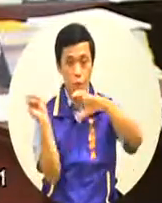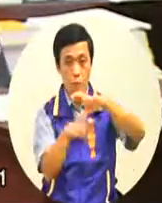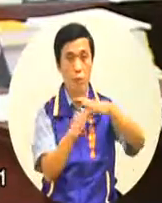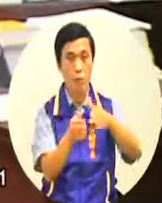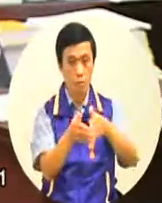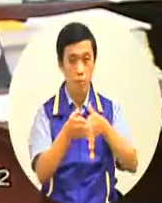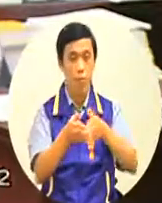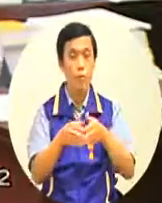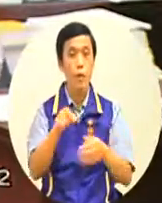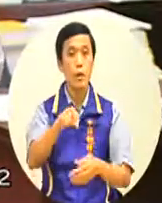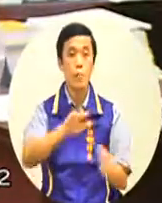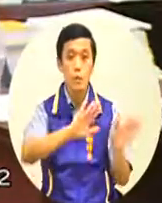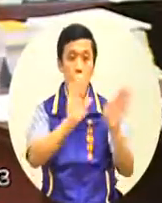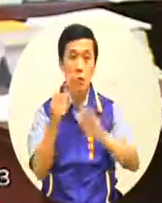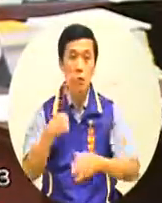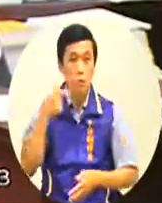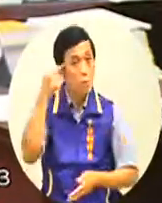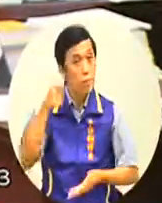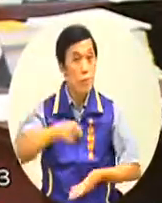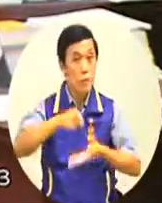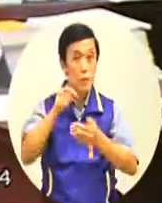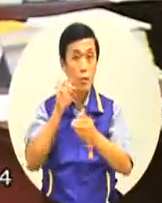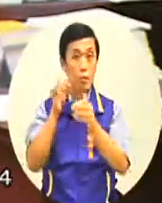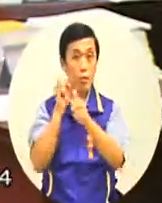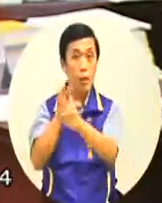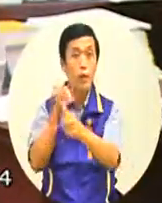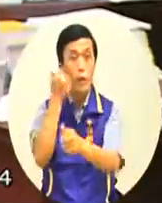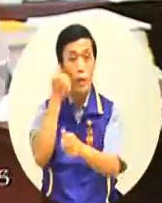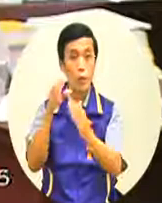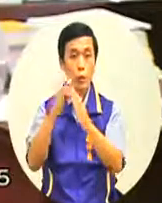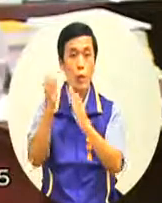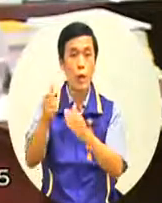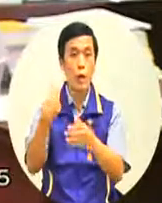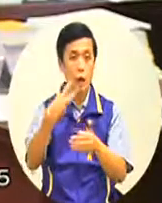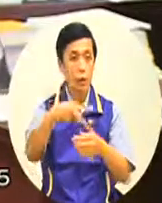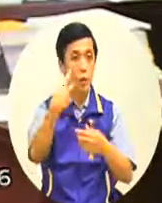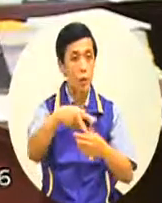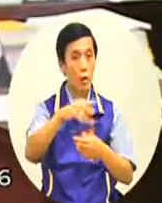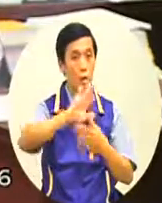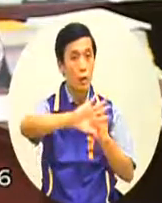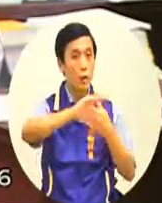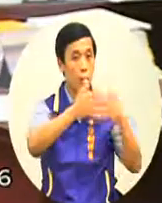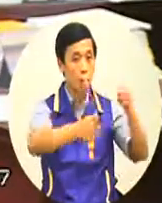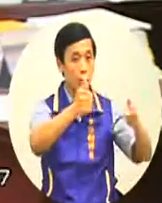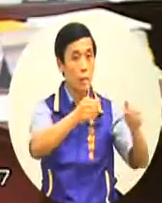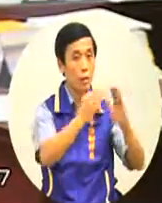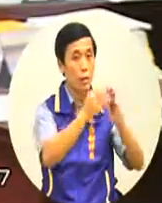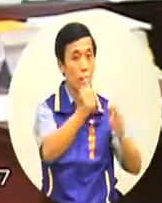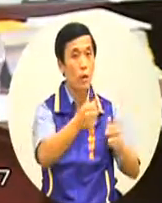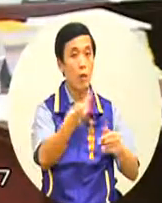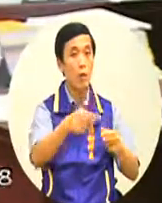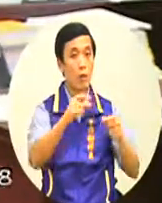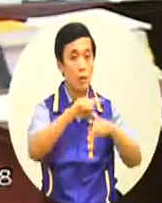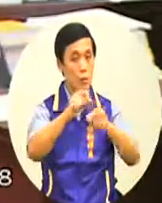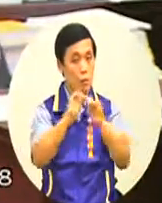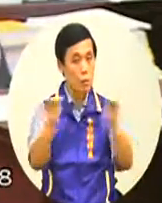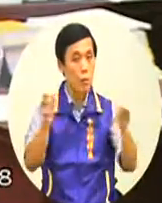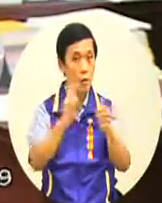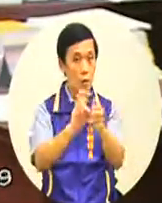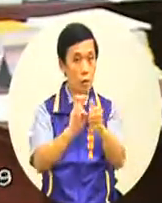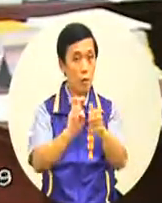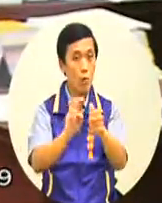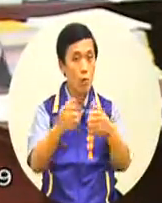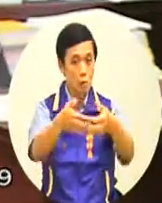其实我会建议局长，我也跟其他的首长也谈过，我们长照有一个小组在讨论这些问